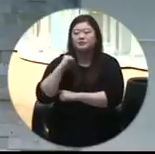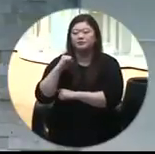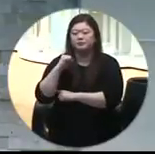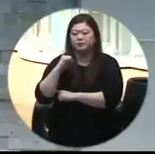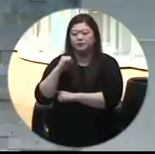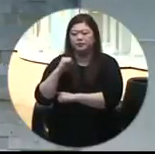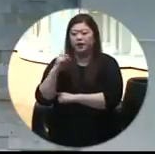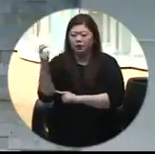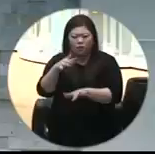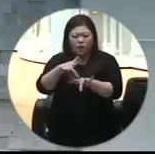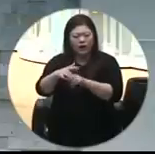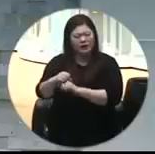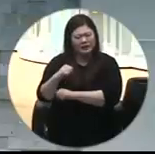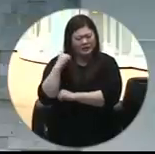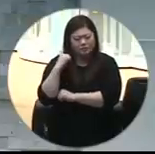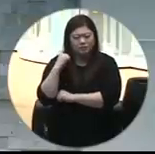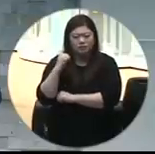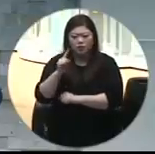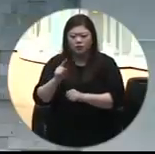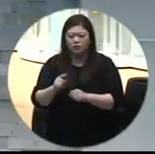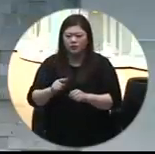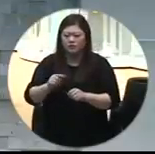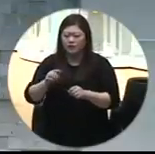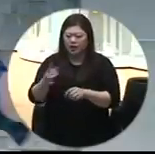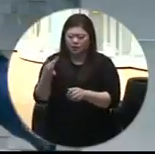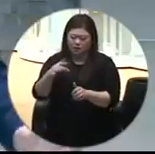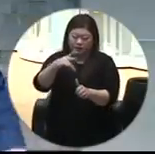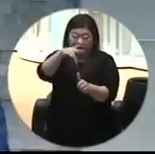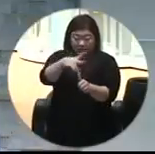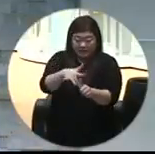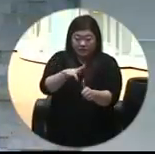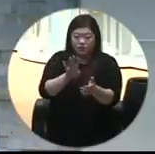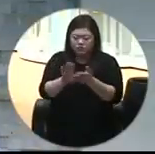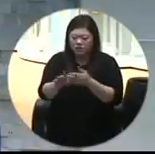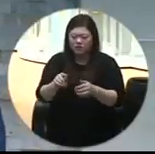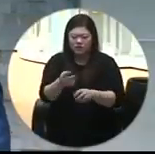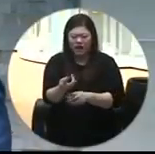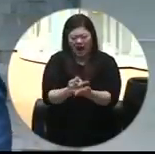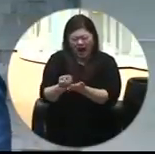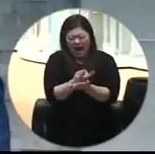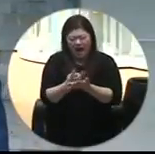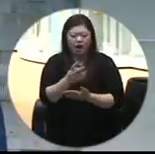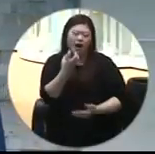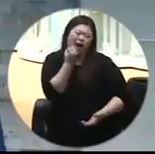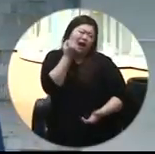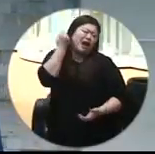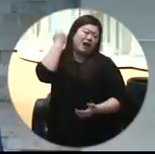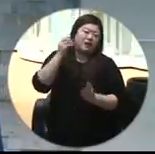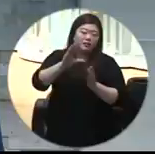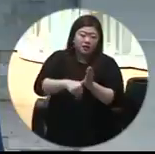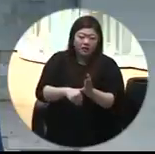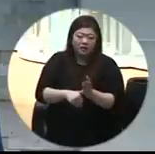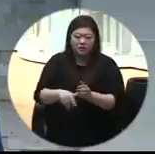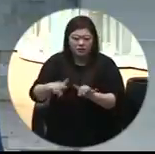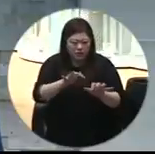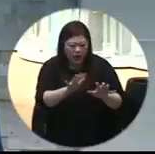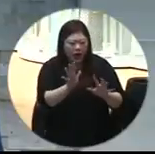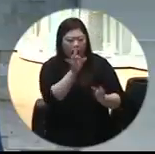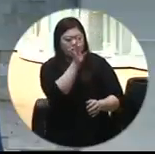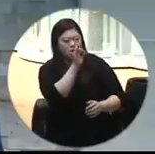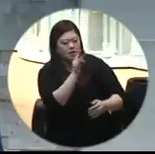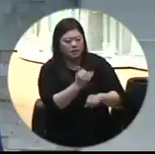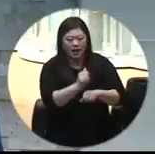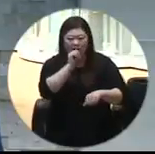할 때 사람 동네 사람들 묶어놓으면 그 쇠사슬을 다 끊어버리고 그렇게 동네를